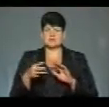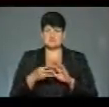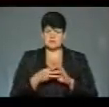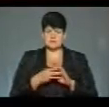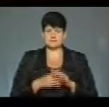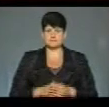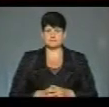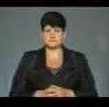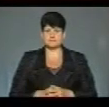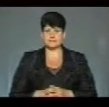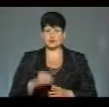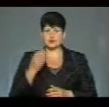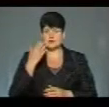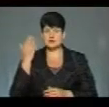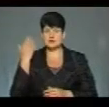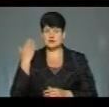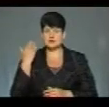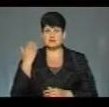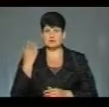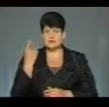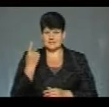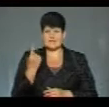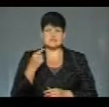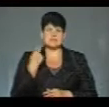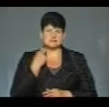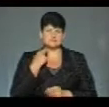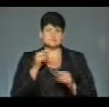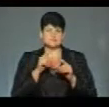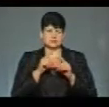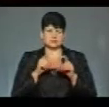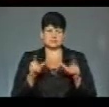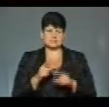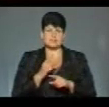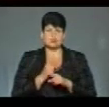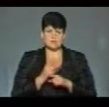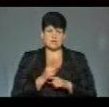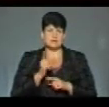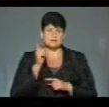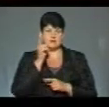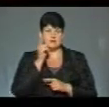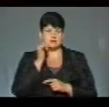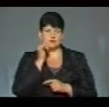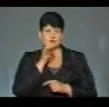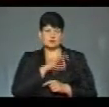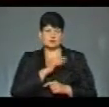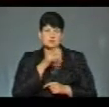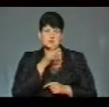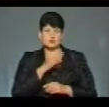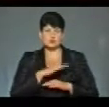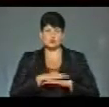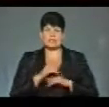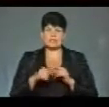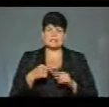Баран. Коли одній з британських шкіл в класі для дівчаток заборонили використовувати мобільні телефони під час уроку,